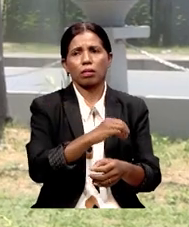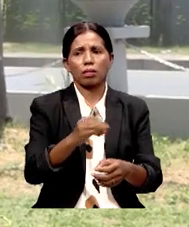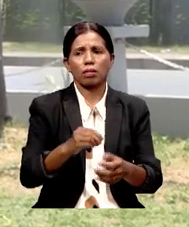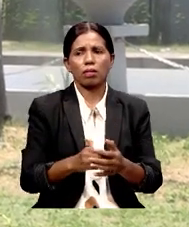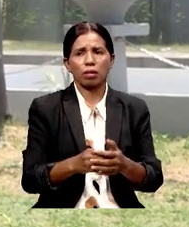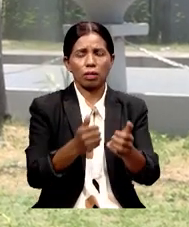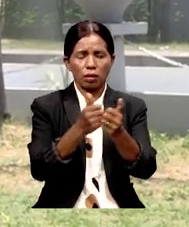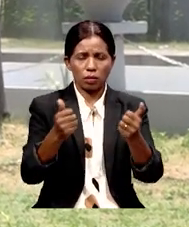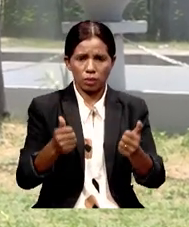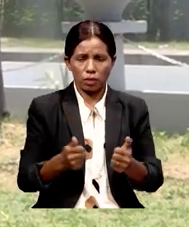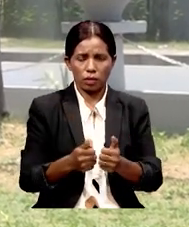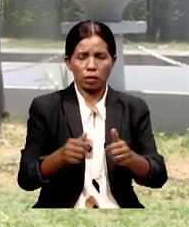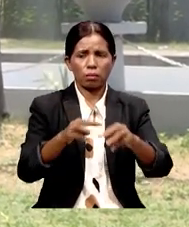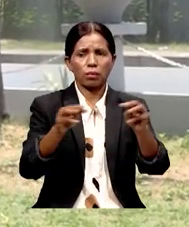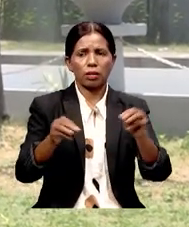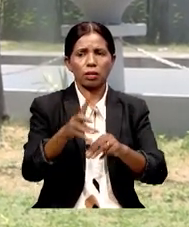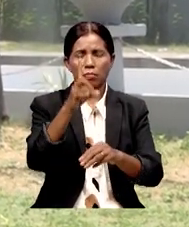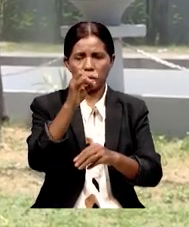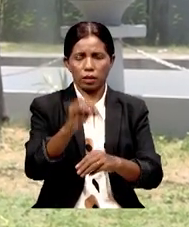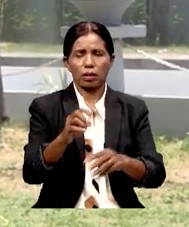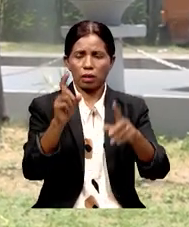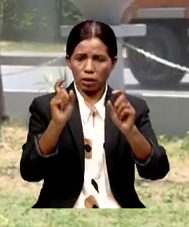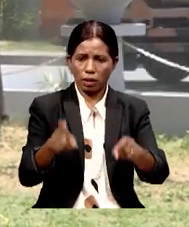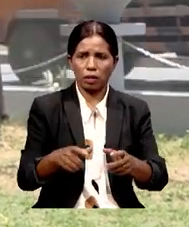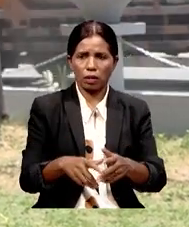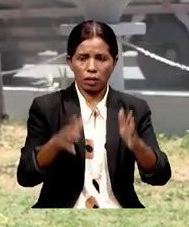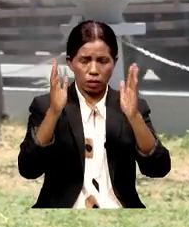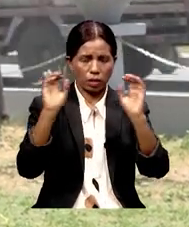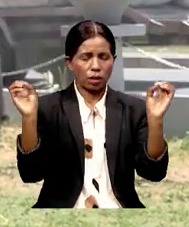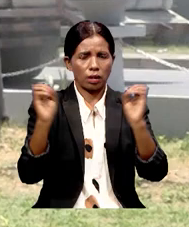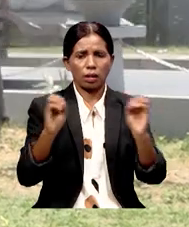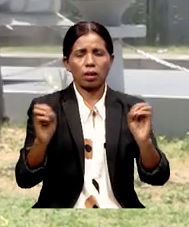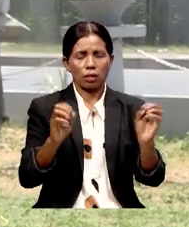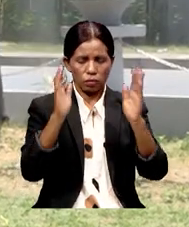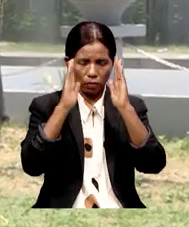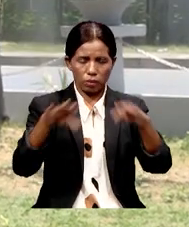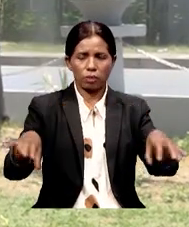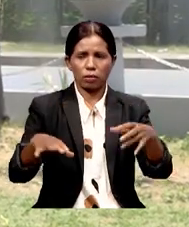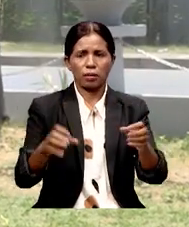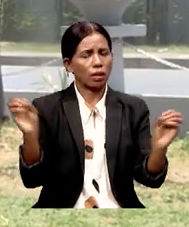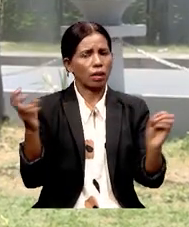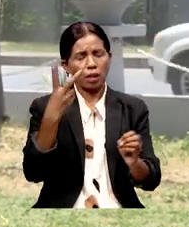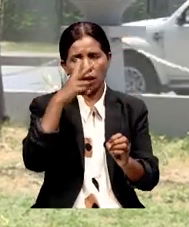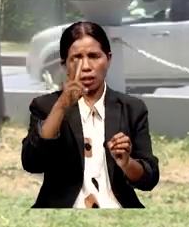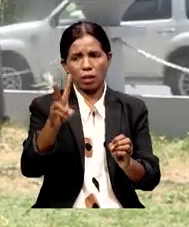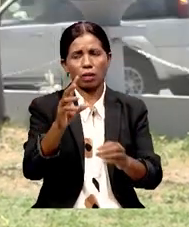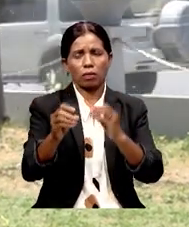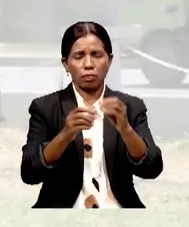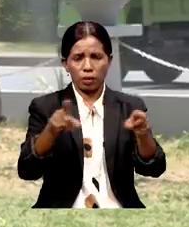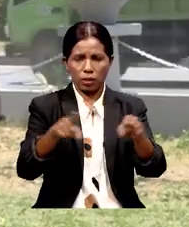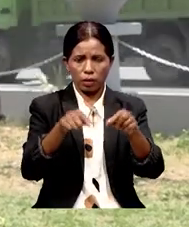ba autoridade municipio di linian mak mal gestam porque lahare asunto sir hanya